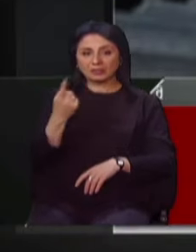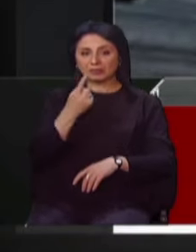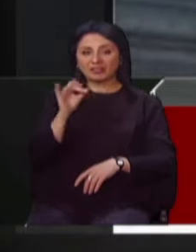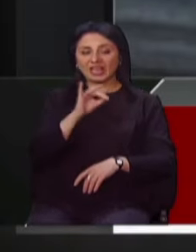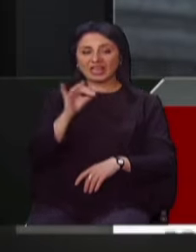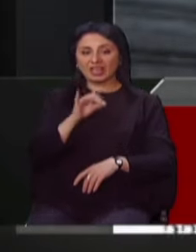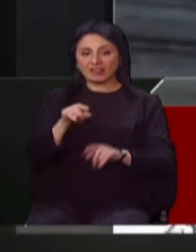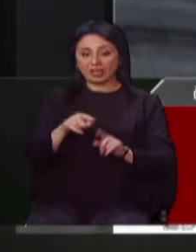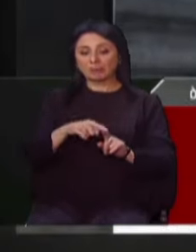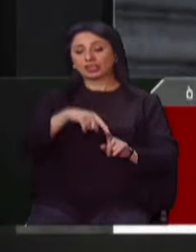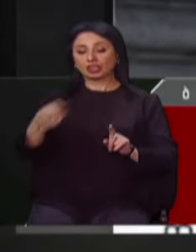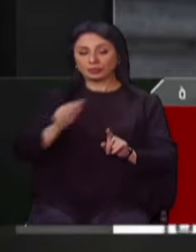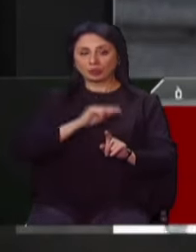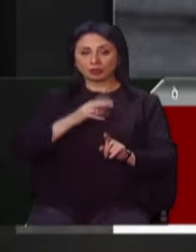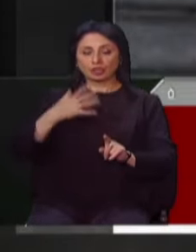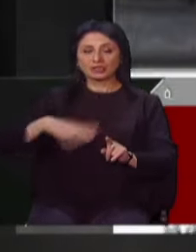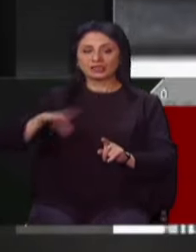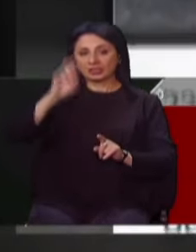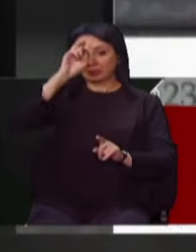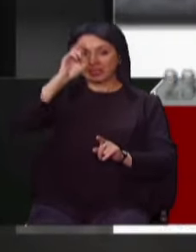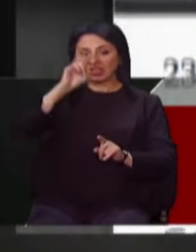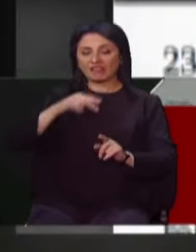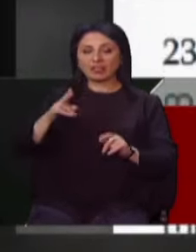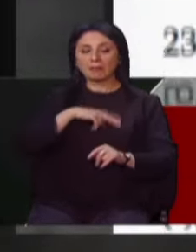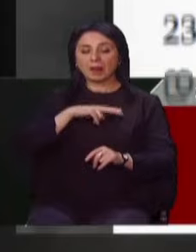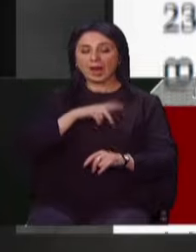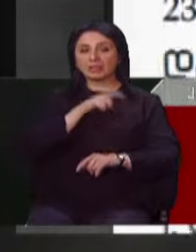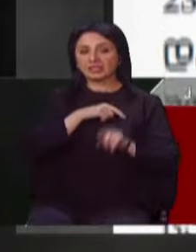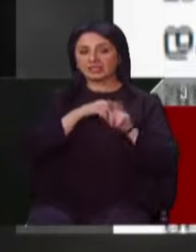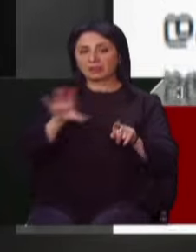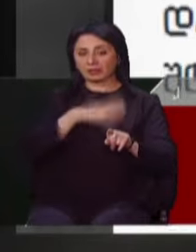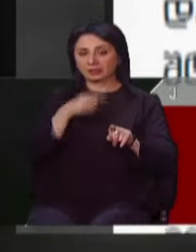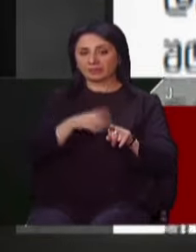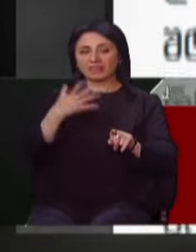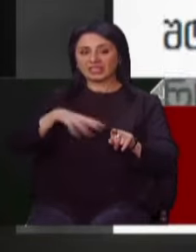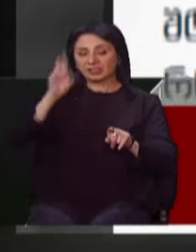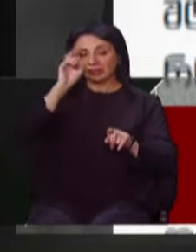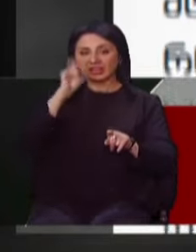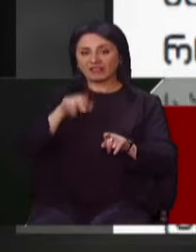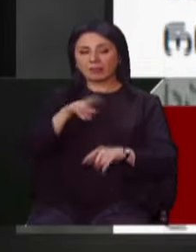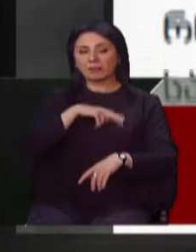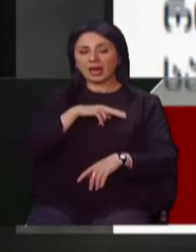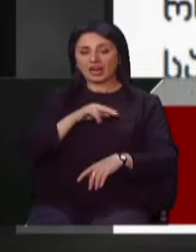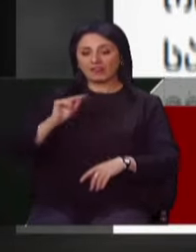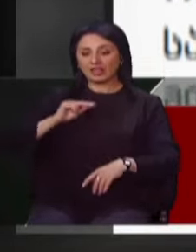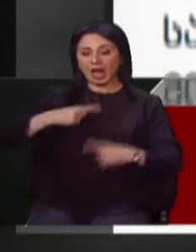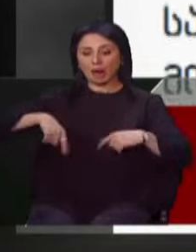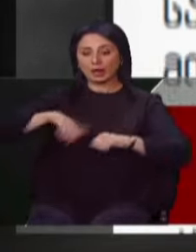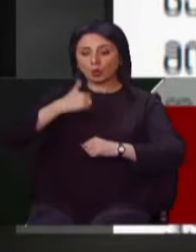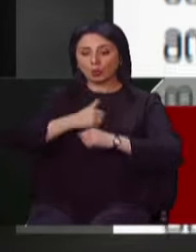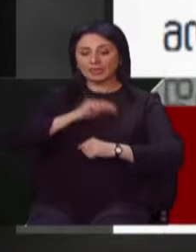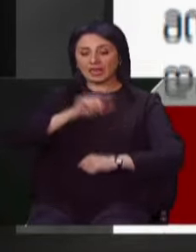1 იანვარს ან მის შემდეგ მუშაობდა საქართველოს მთავრობის პარლამენტის წევრად, საქართველოს მთავრობის პარლამენტის აპარატის